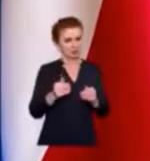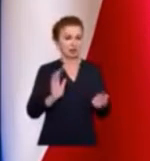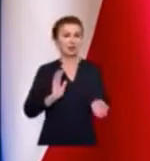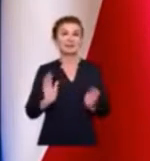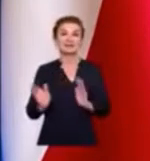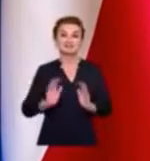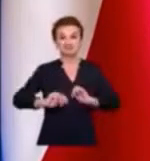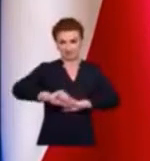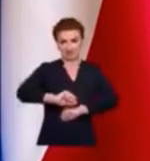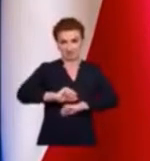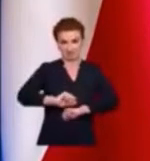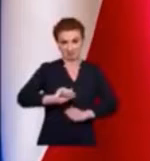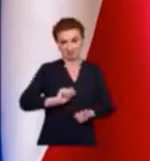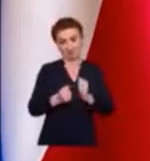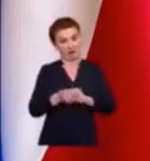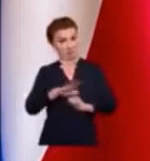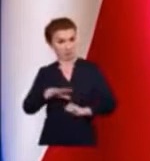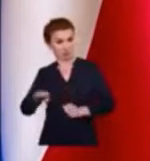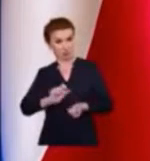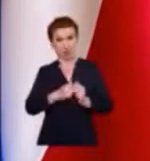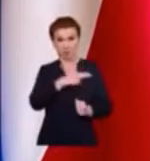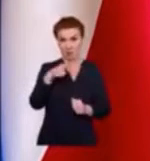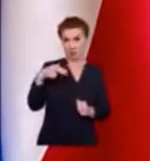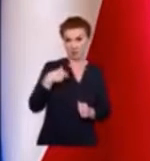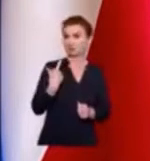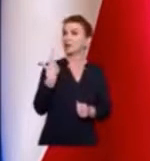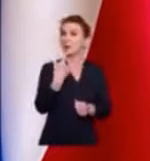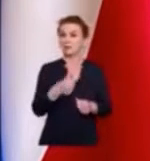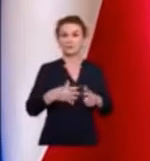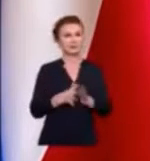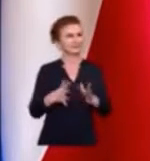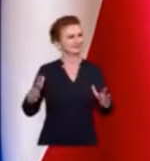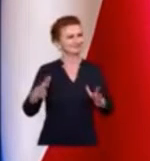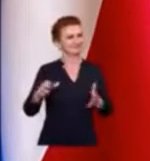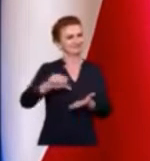czy nas samych, gdy pójdziemy do galerii. Tutaj ogromną rolę